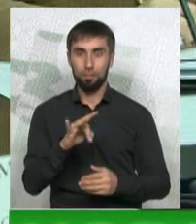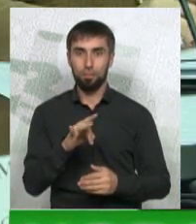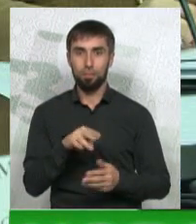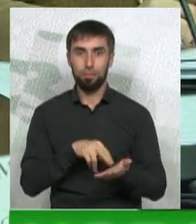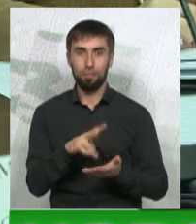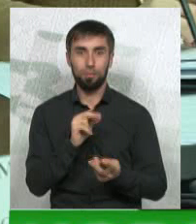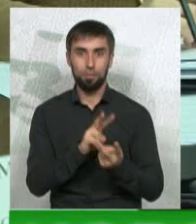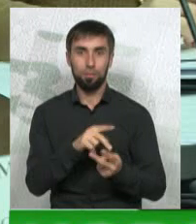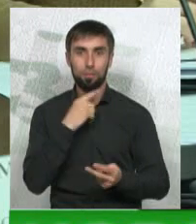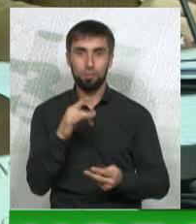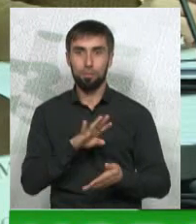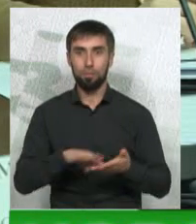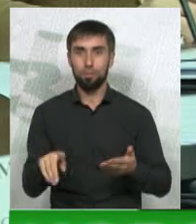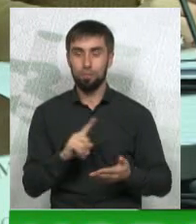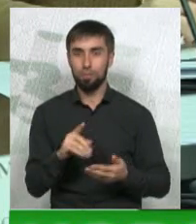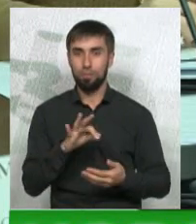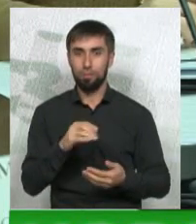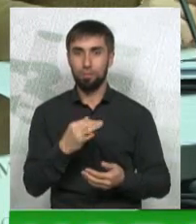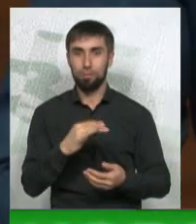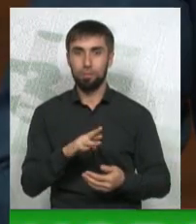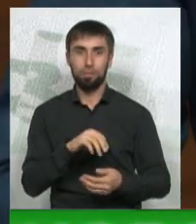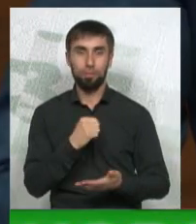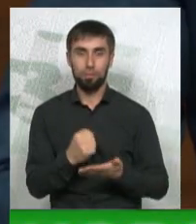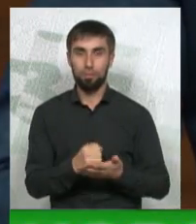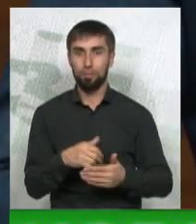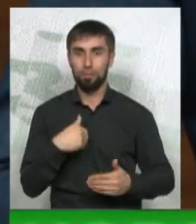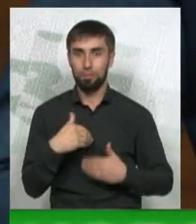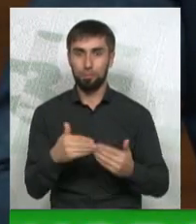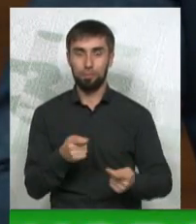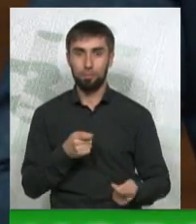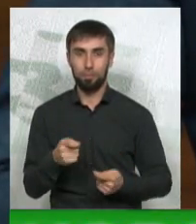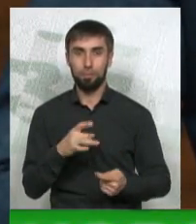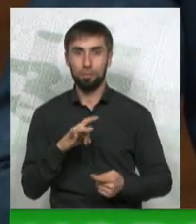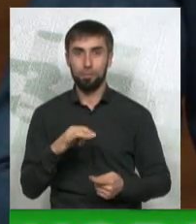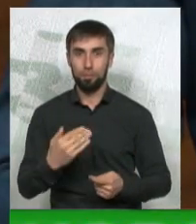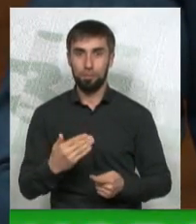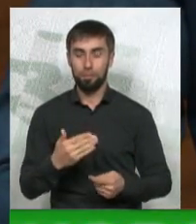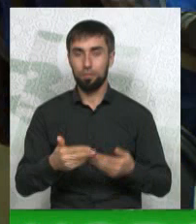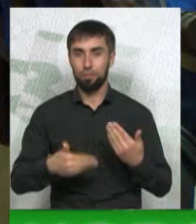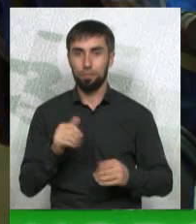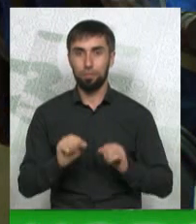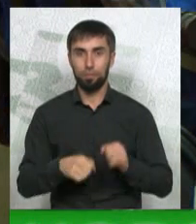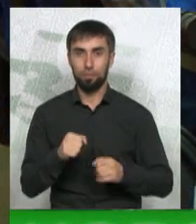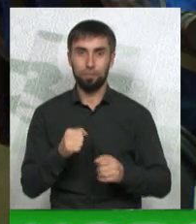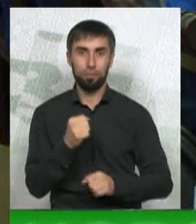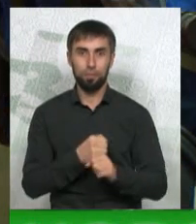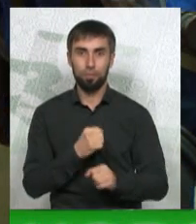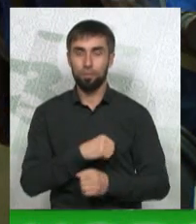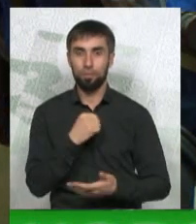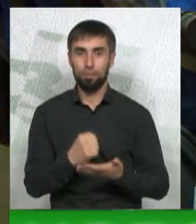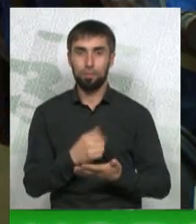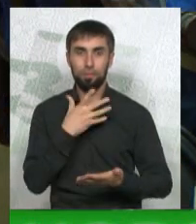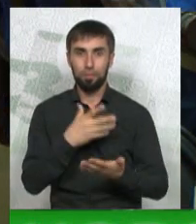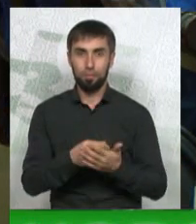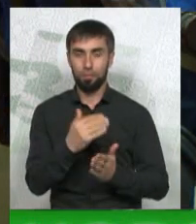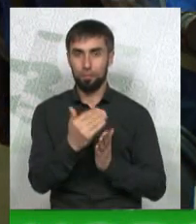навстречу республике, после чего Совет Федерации постановил рекомендовать правительству России рассмотреть возможность разработки и утверждения